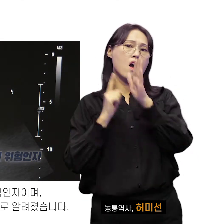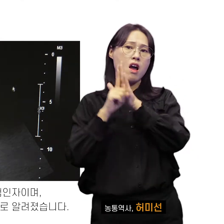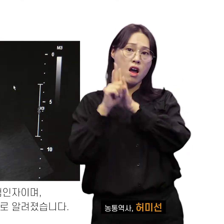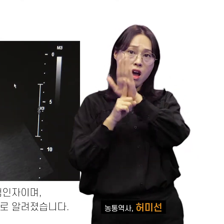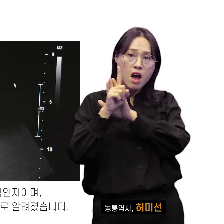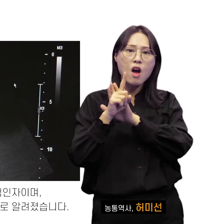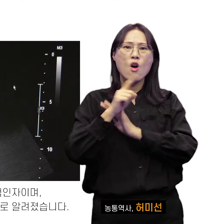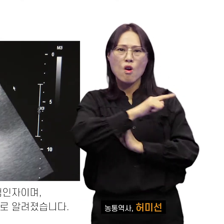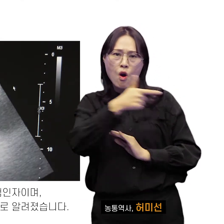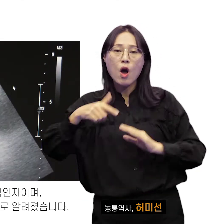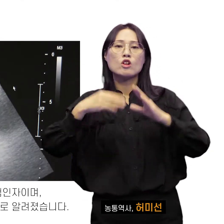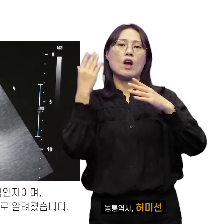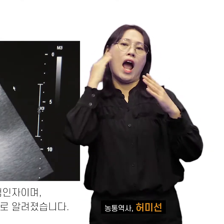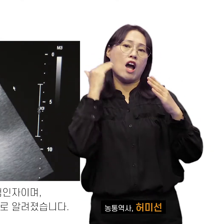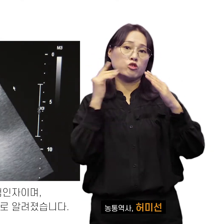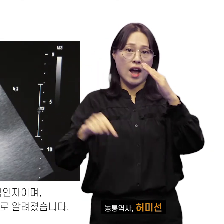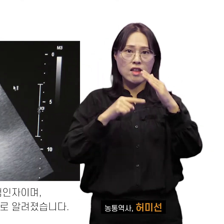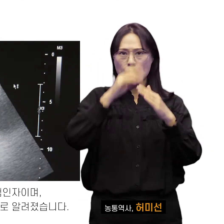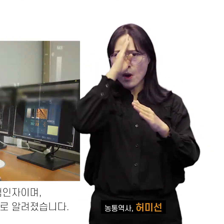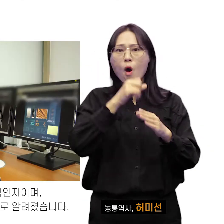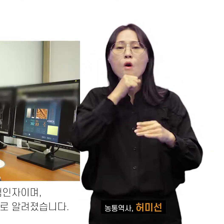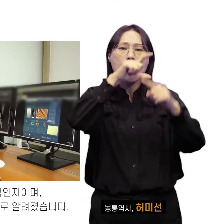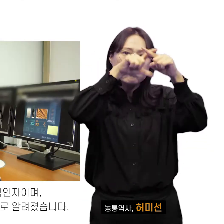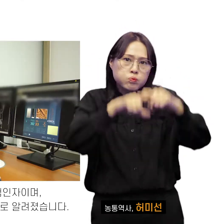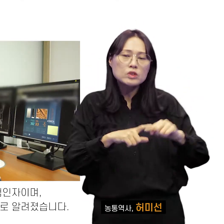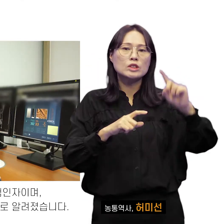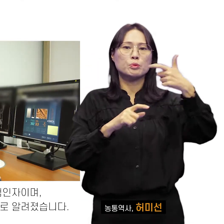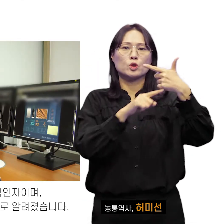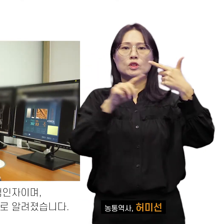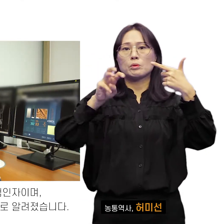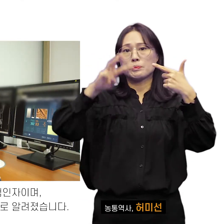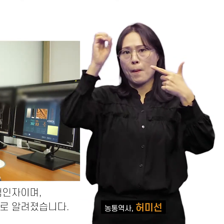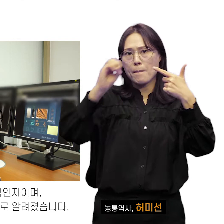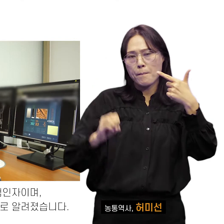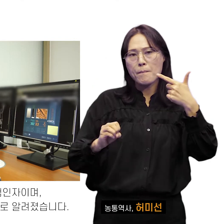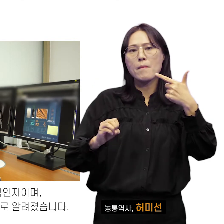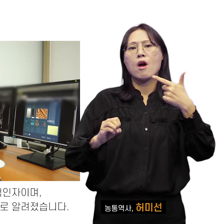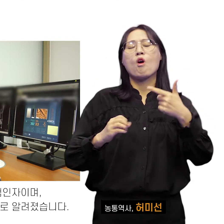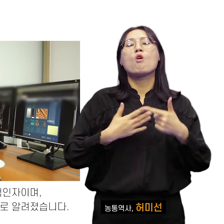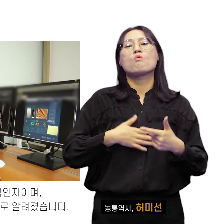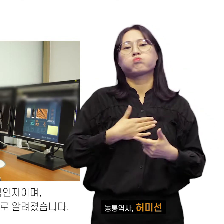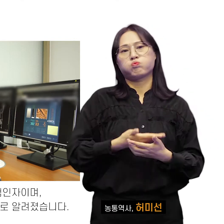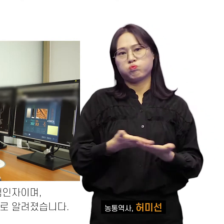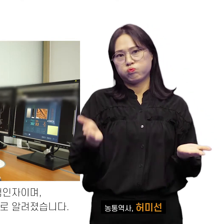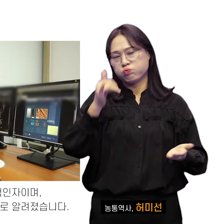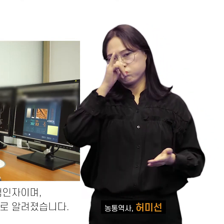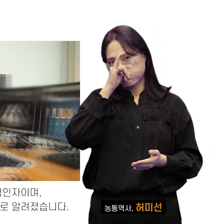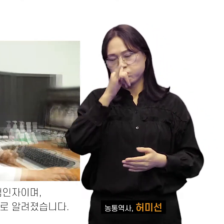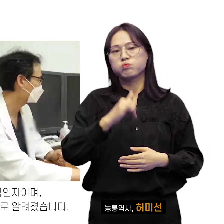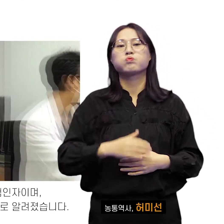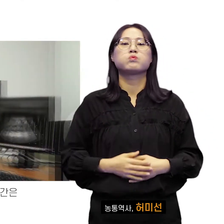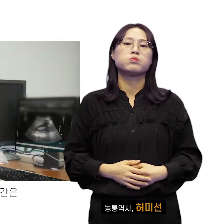인자이며 국내 유병률은 16에서 33% 정도인 것으로 알려졌습니다.